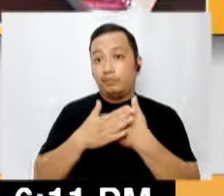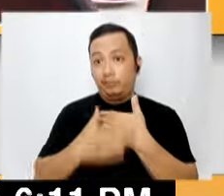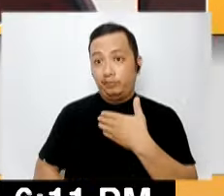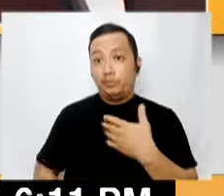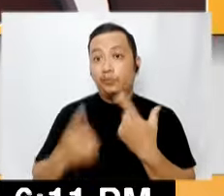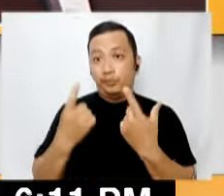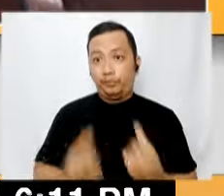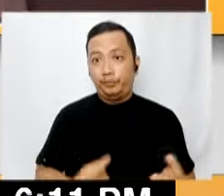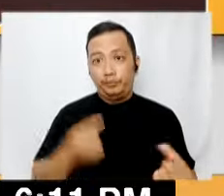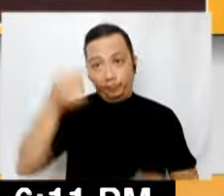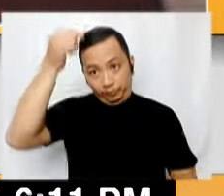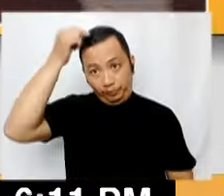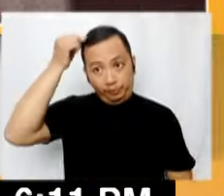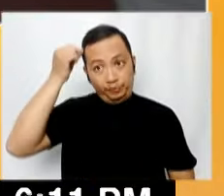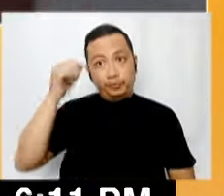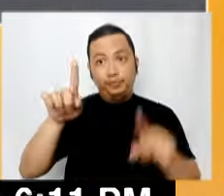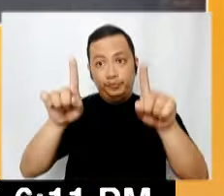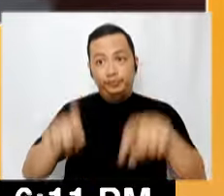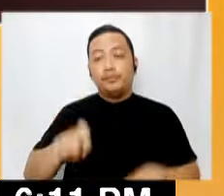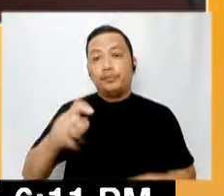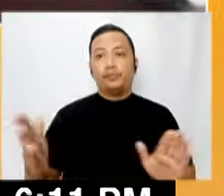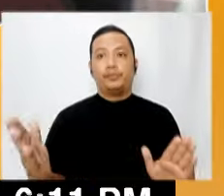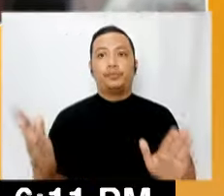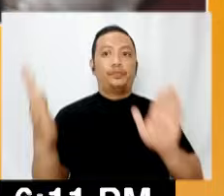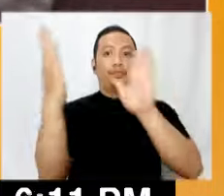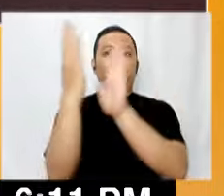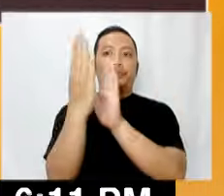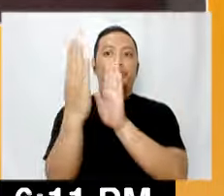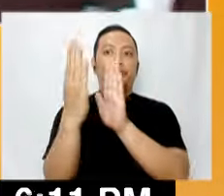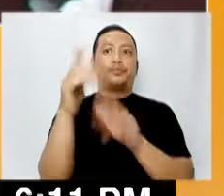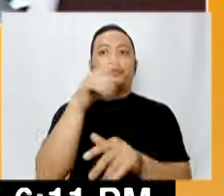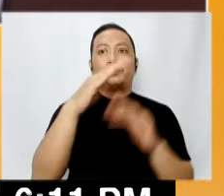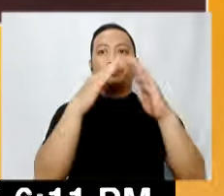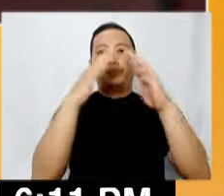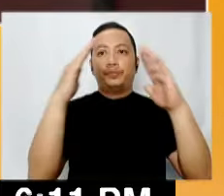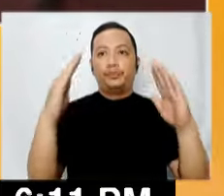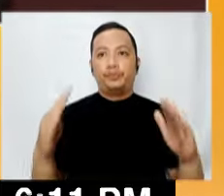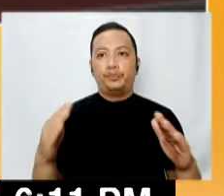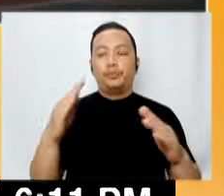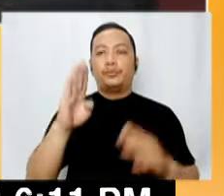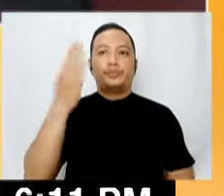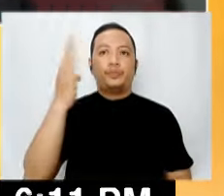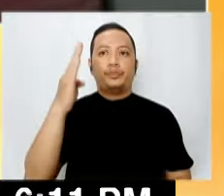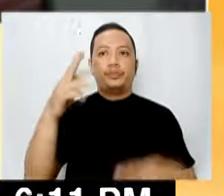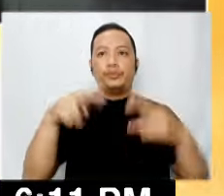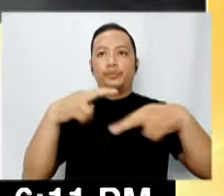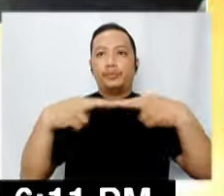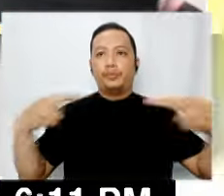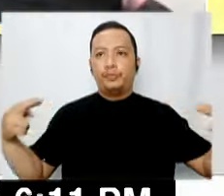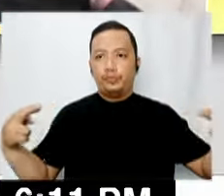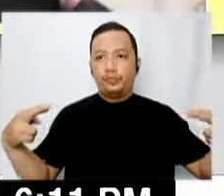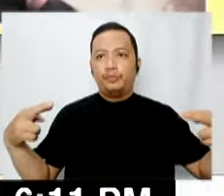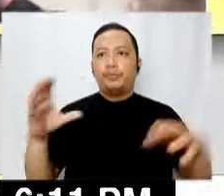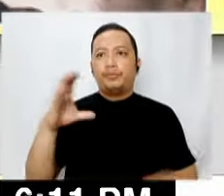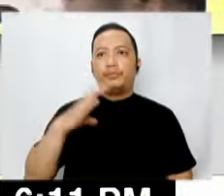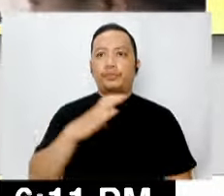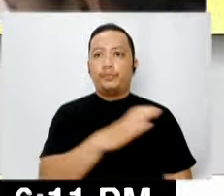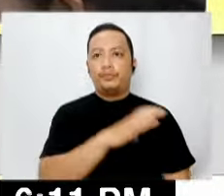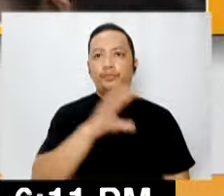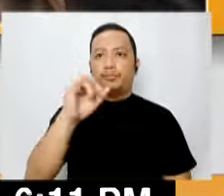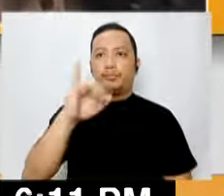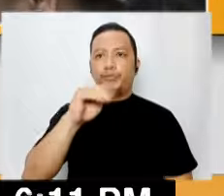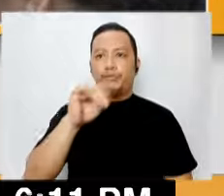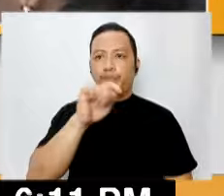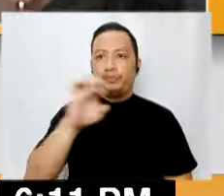is kailangan humarap siya sa House Blue Ribbon Committee at sagutin yung mga katanungan ng